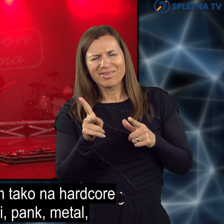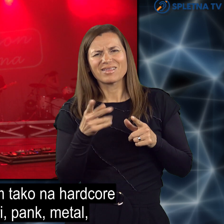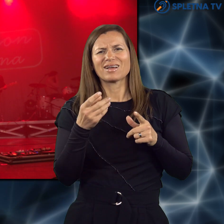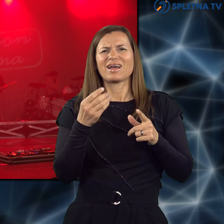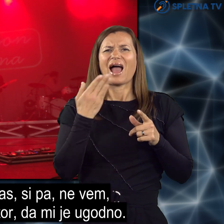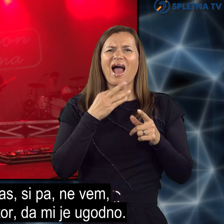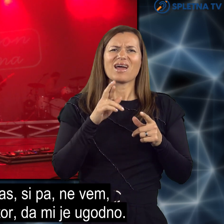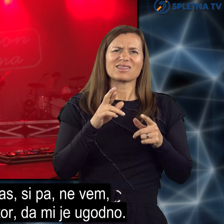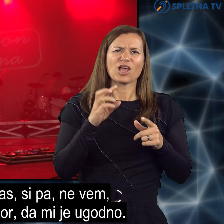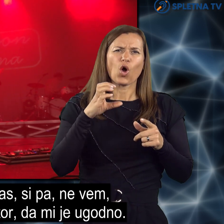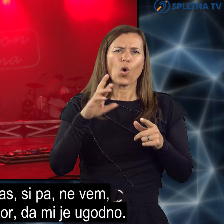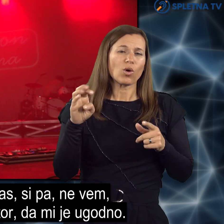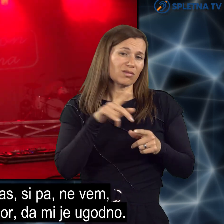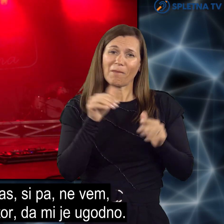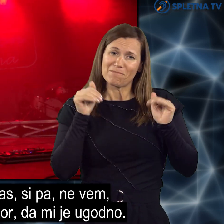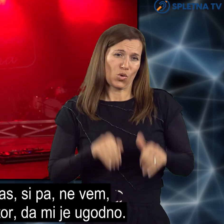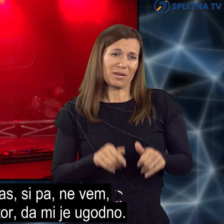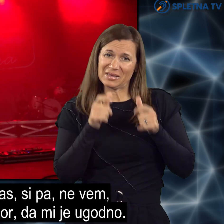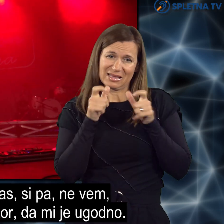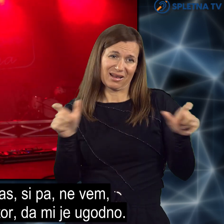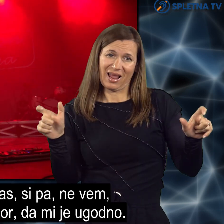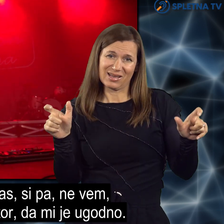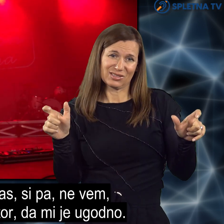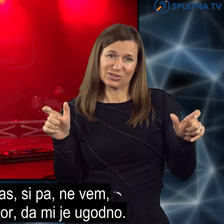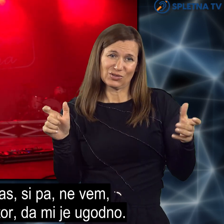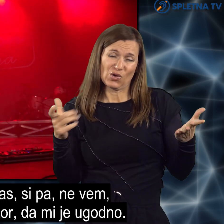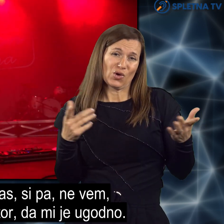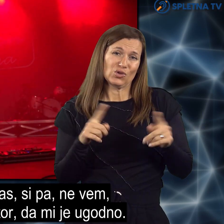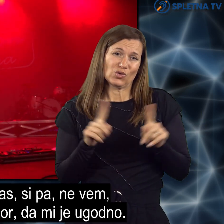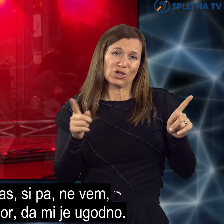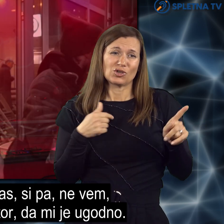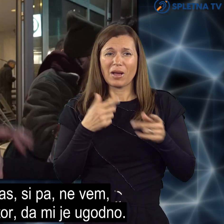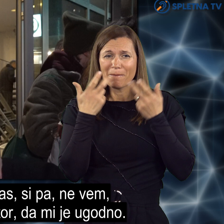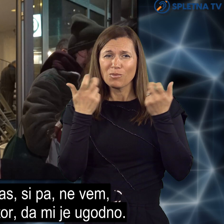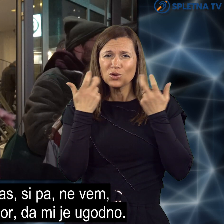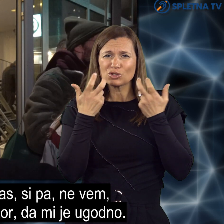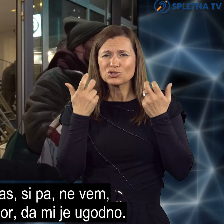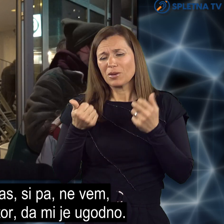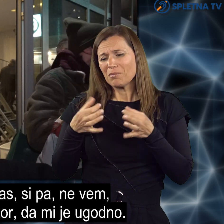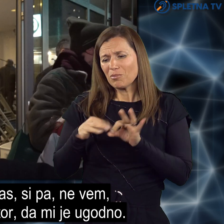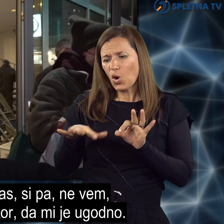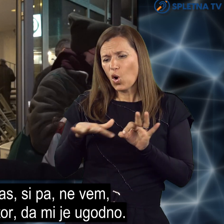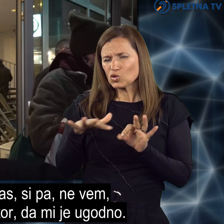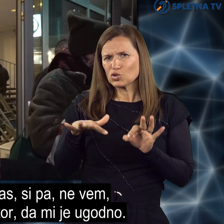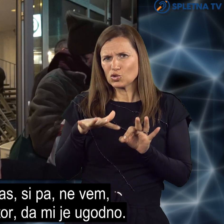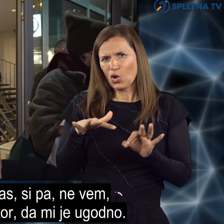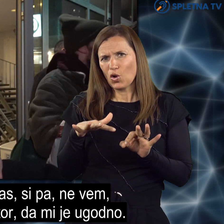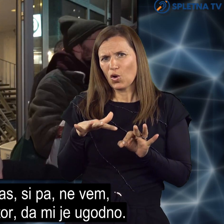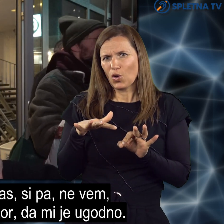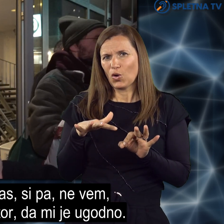metal. To mora biti na glas, saj pa ne vem, poiščem nek prostor, da mi